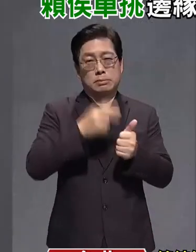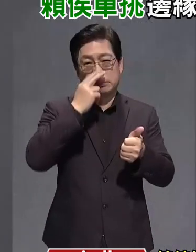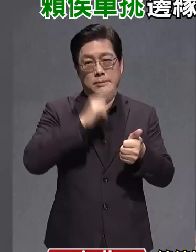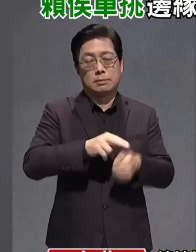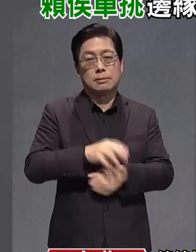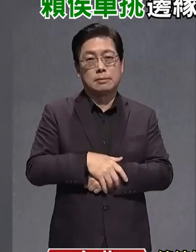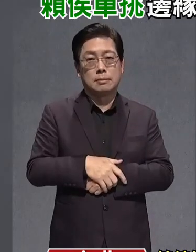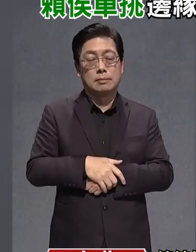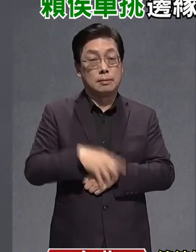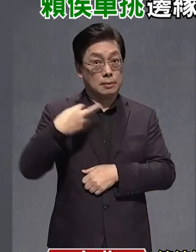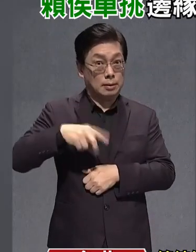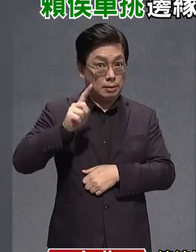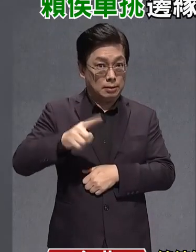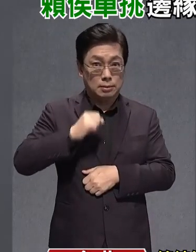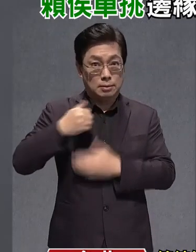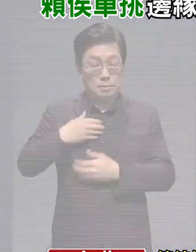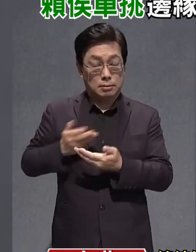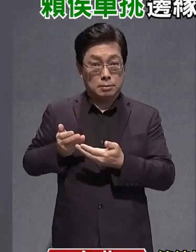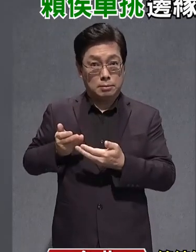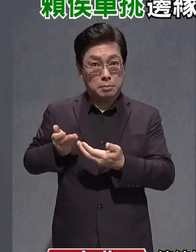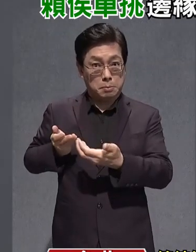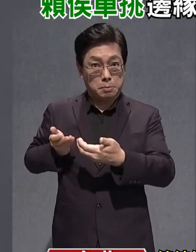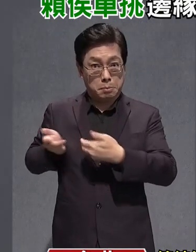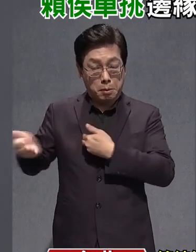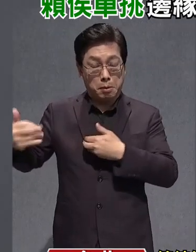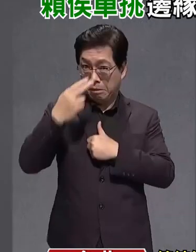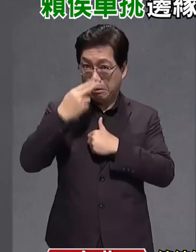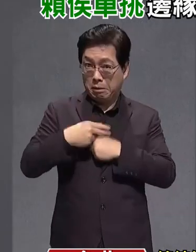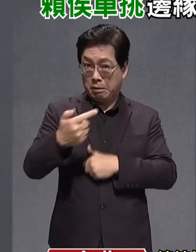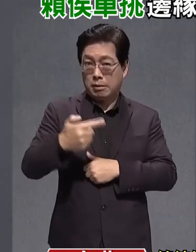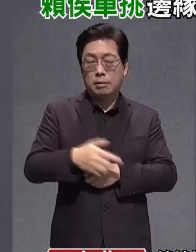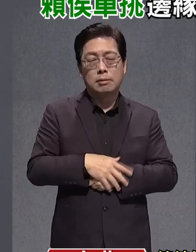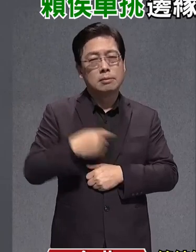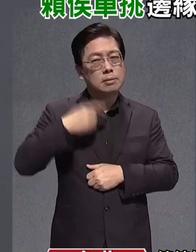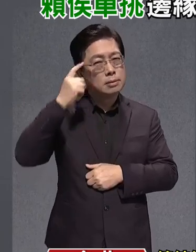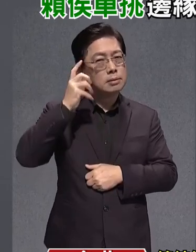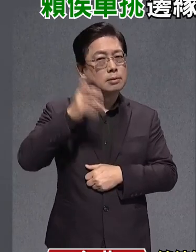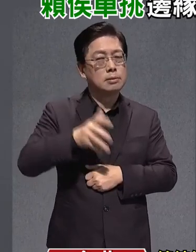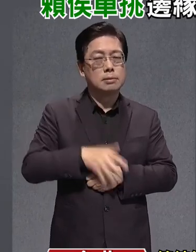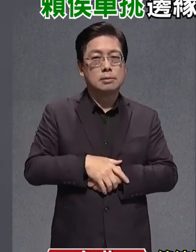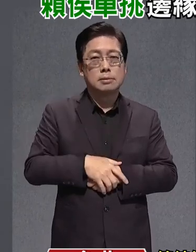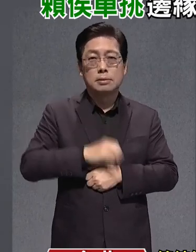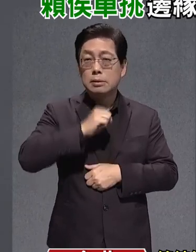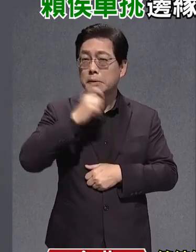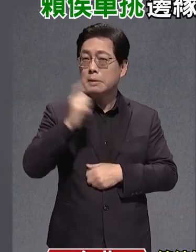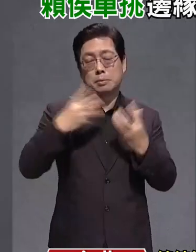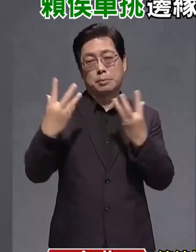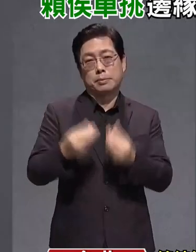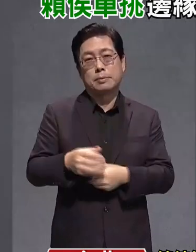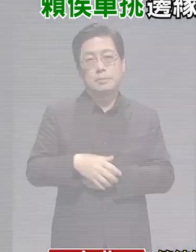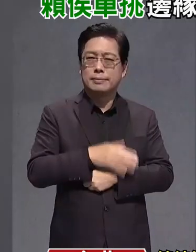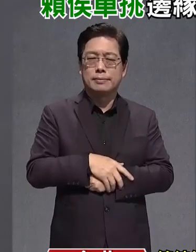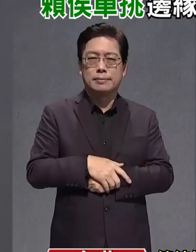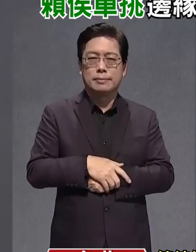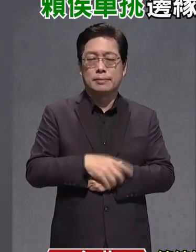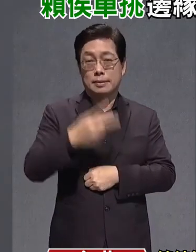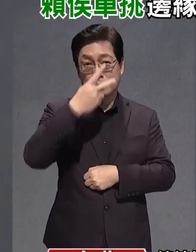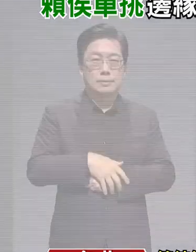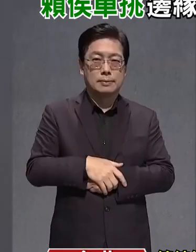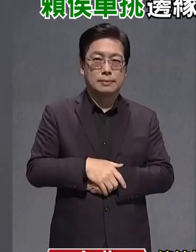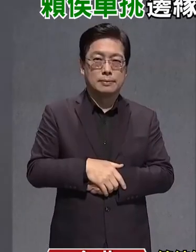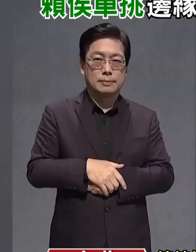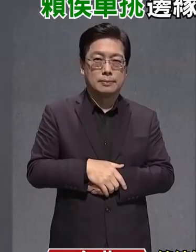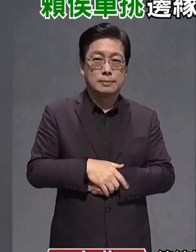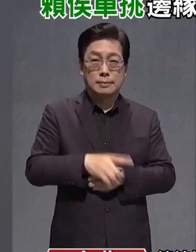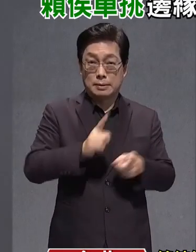嘛？又给你讲过一条，两岸直航就是木马屠城计。我请问呢，台湾现在的哪一个城被屠了？有时候赖清德先